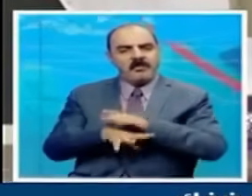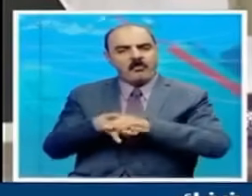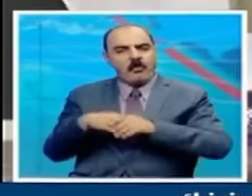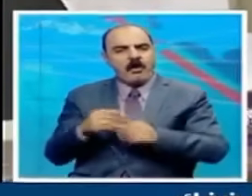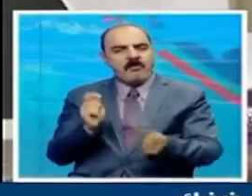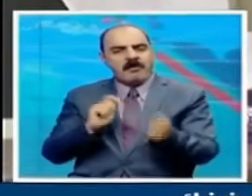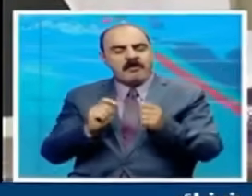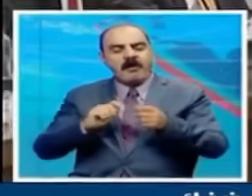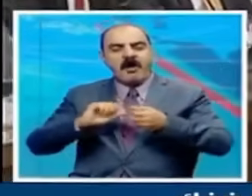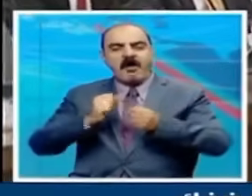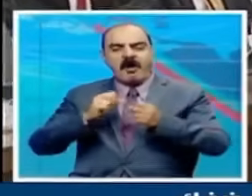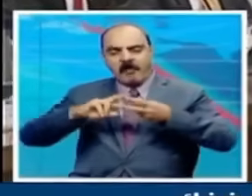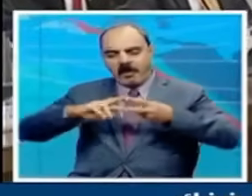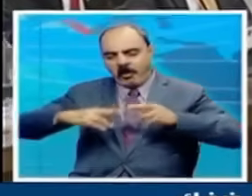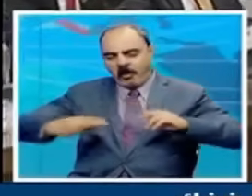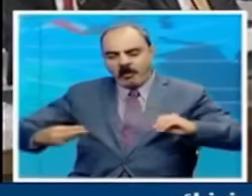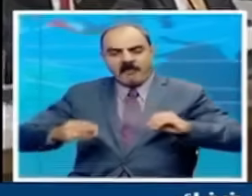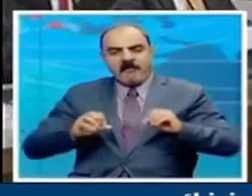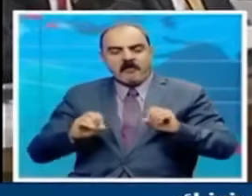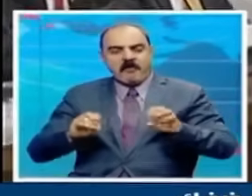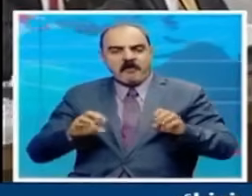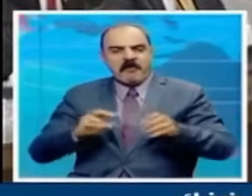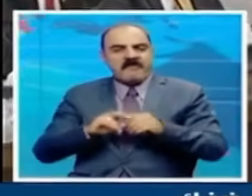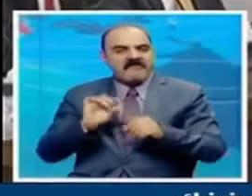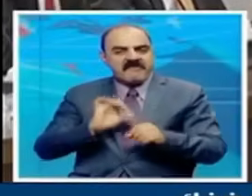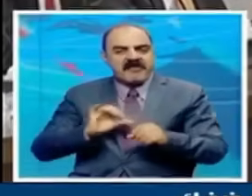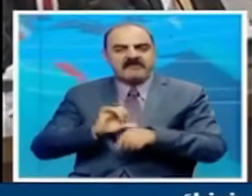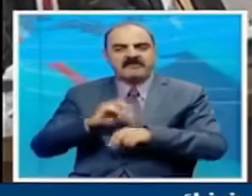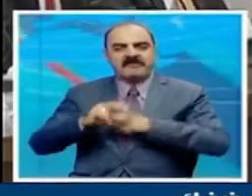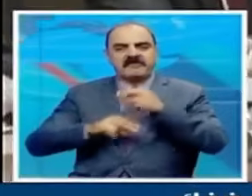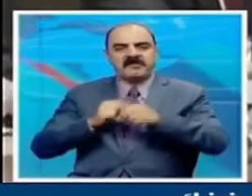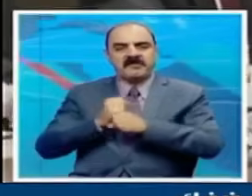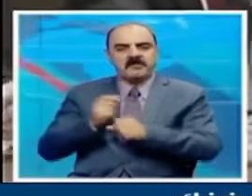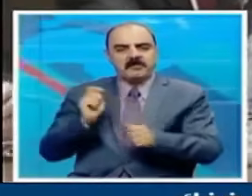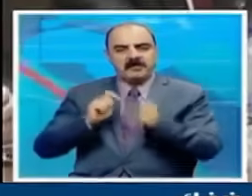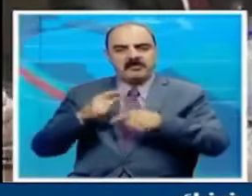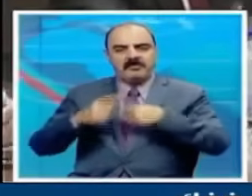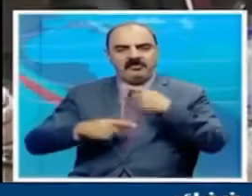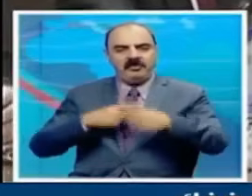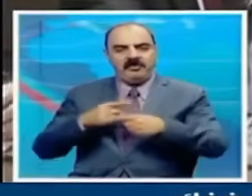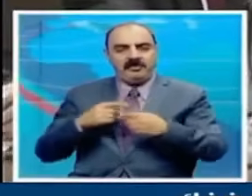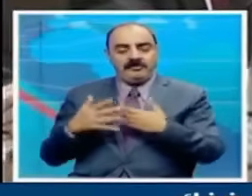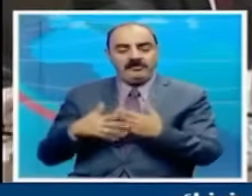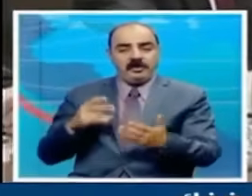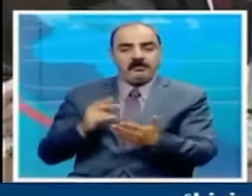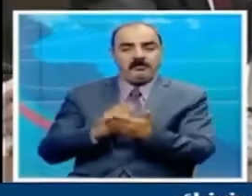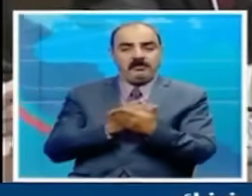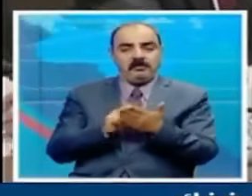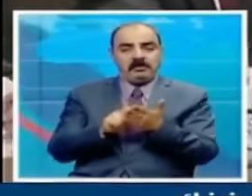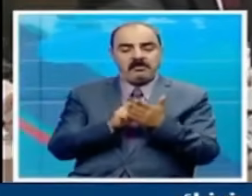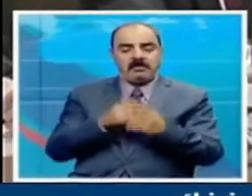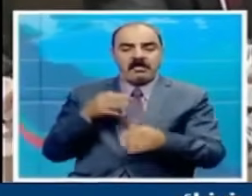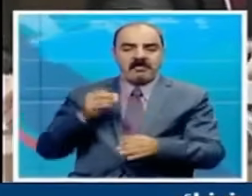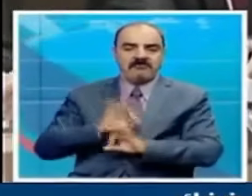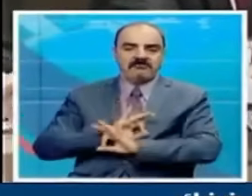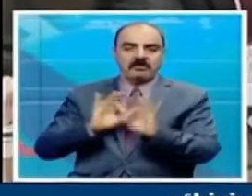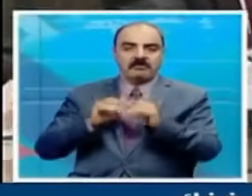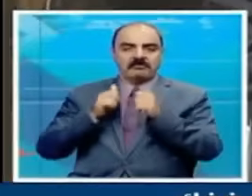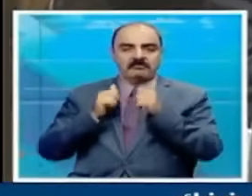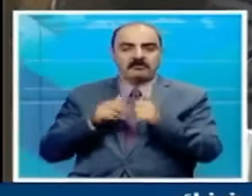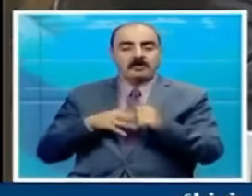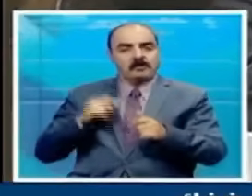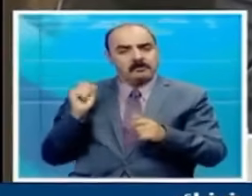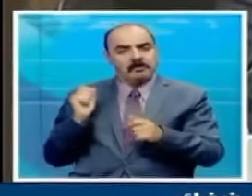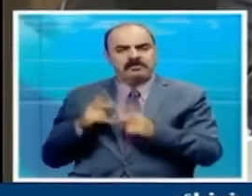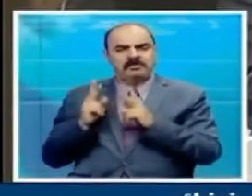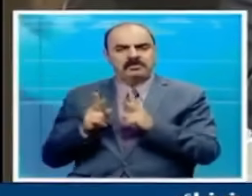موقف مشروع تصنيع ضفائر السيارات بالفيوم، والذي بدأت أعمال الإنشاءات به بعد حصول الشركة على الرخصة الذهبية في إطار